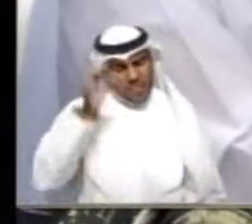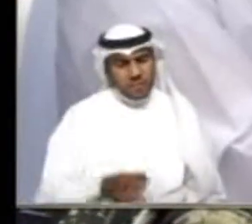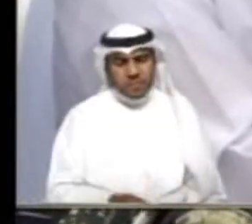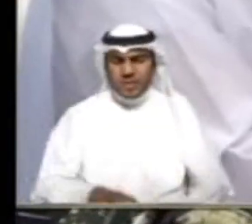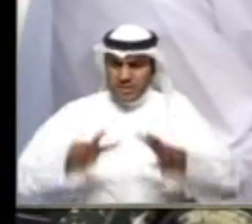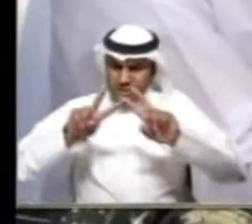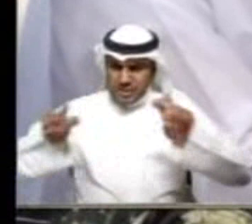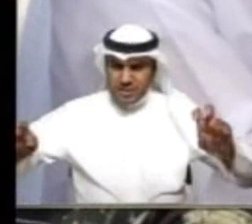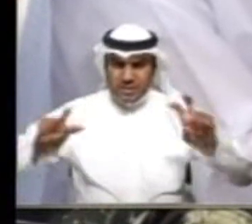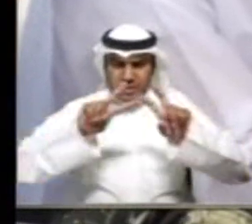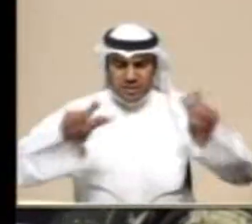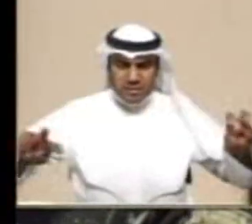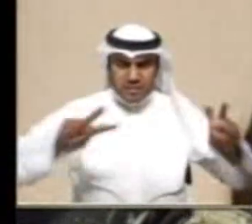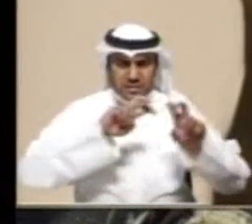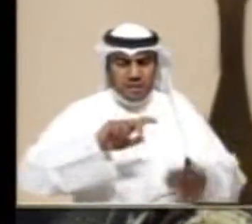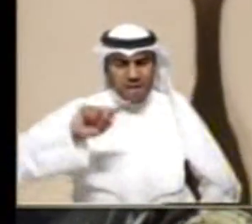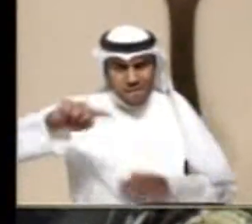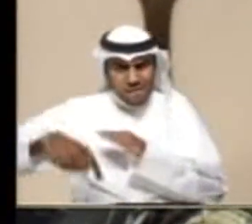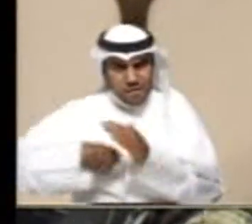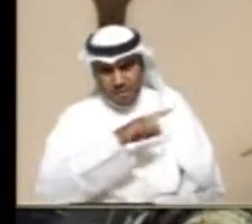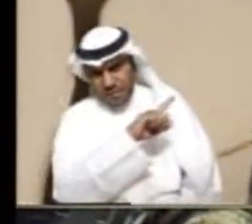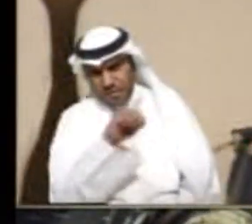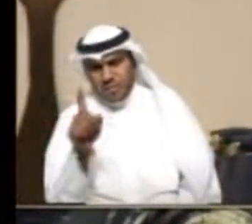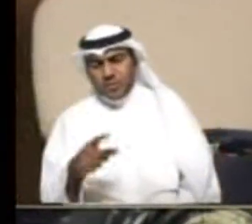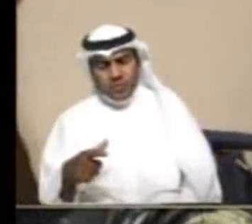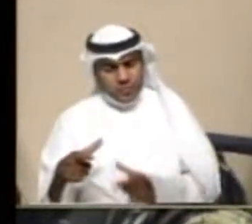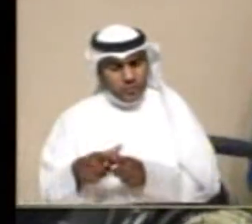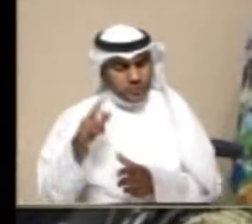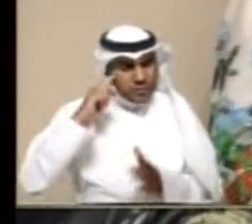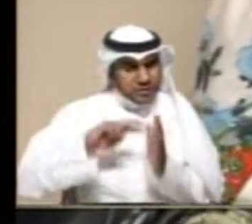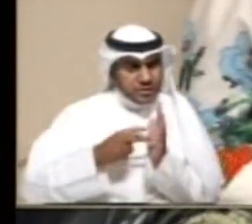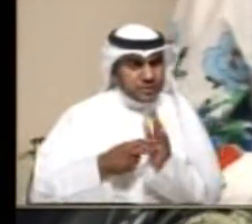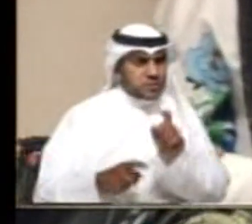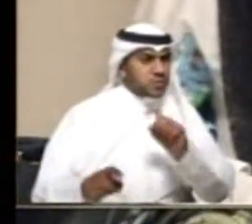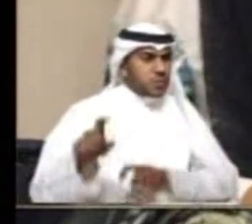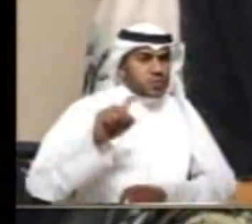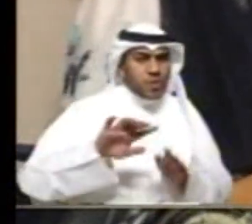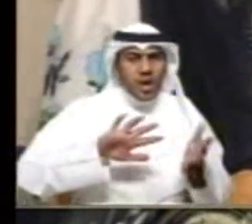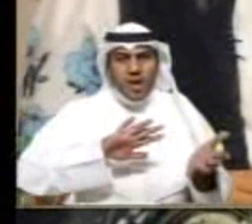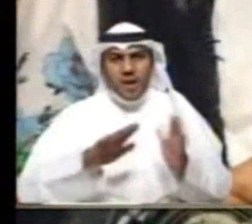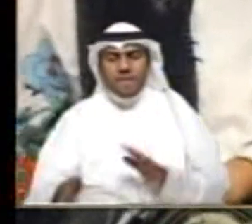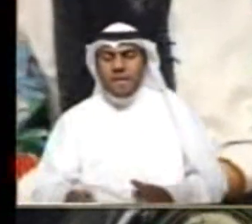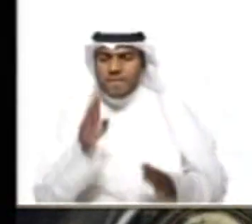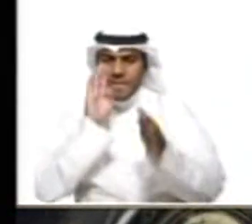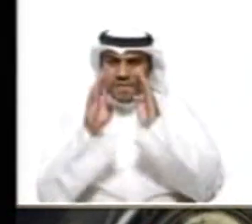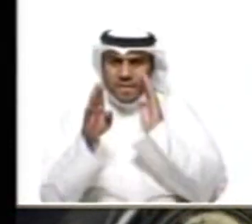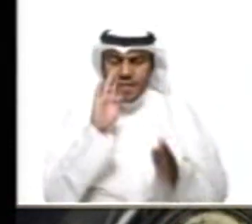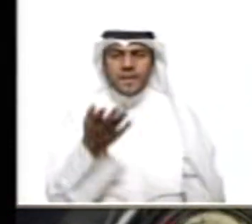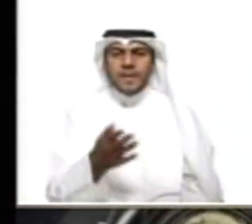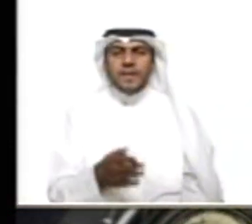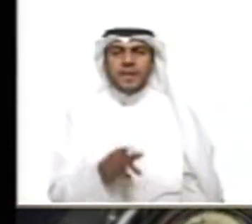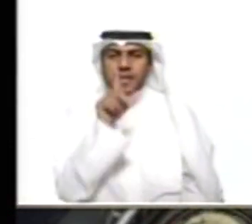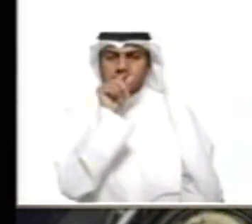الأطر السليمة للتصدي لأي تهديدات أمنية إلكترونية، وإيجاد الأدلة في وسائل التواصل الاجتماعي.